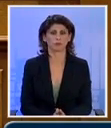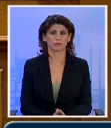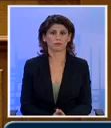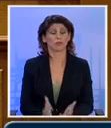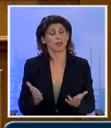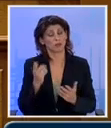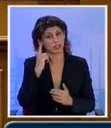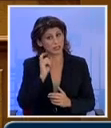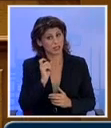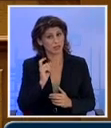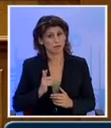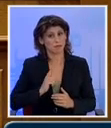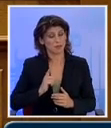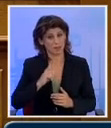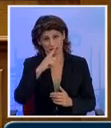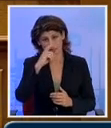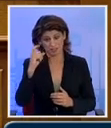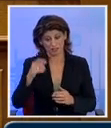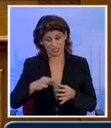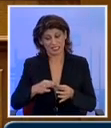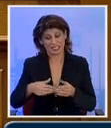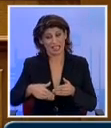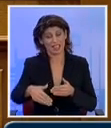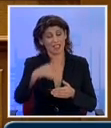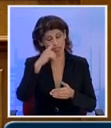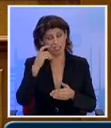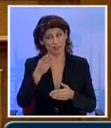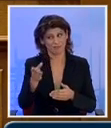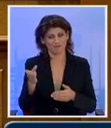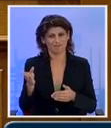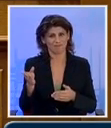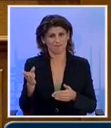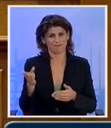και από ό,τι κατάλαβα να μένετε δύσκολοι για σας στη συνέχεια.